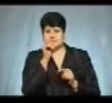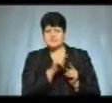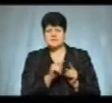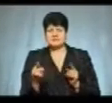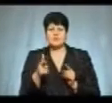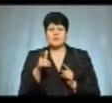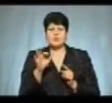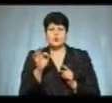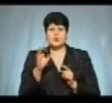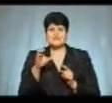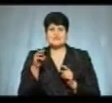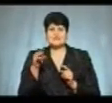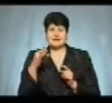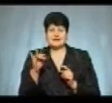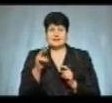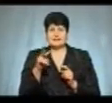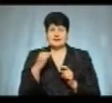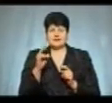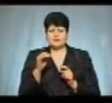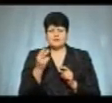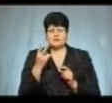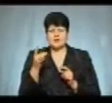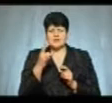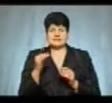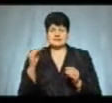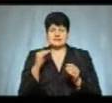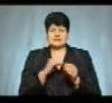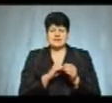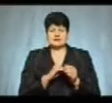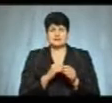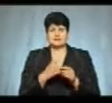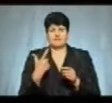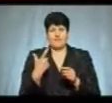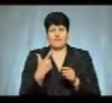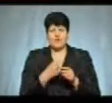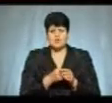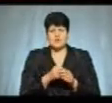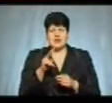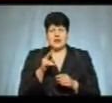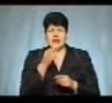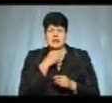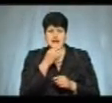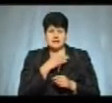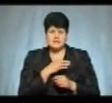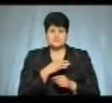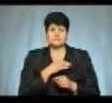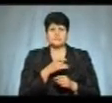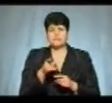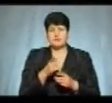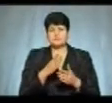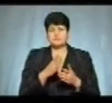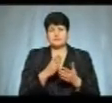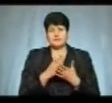гострий лімфобластний лейкоз. Приблизно двічі на тиждень їй ставлять катетер, через який вводять ліки. Ми стикаємося постійно з тим,